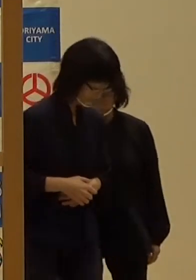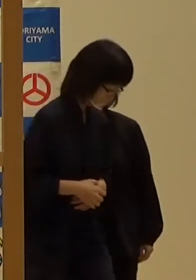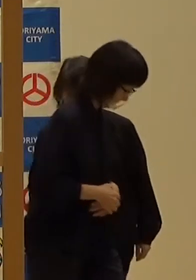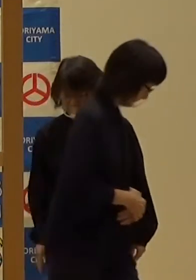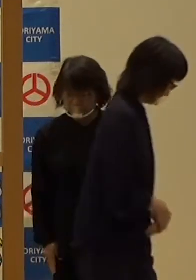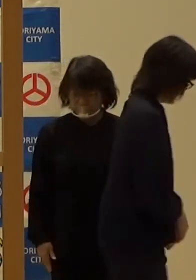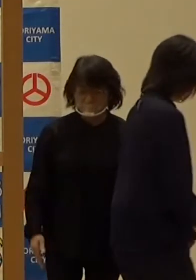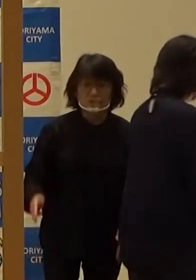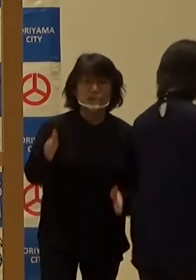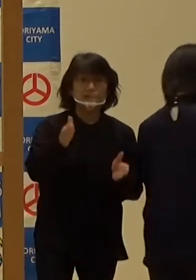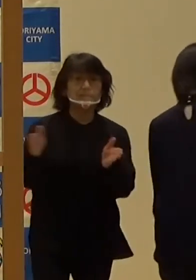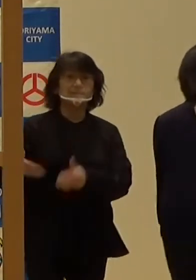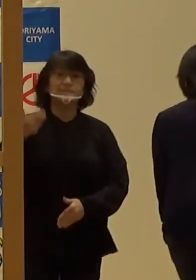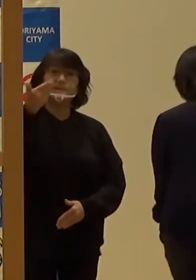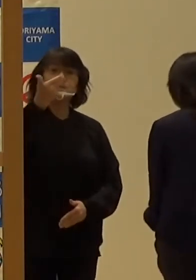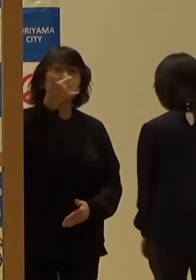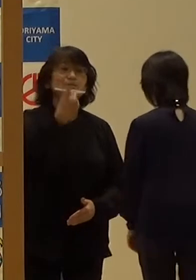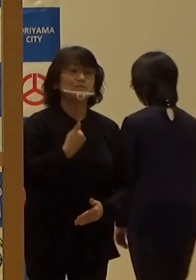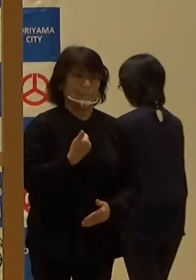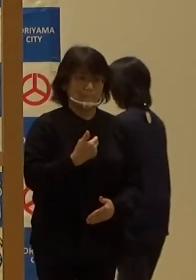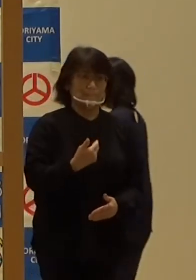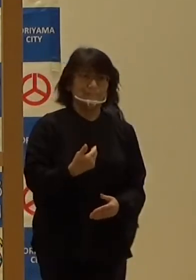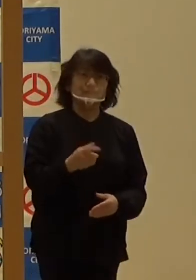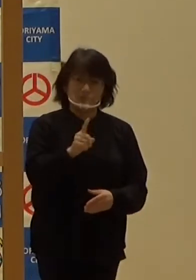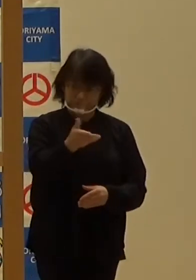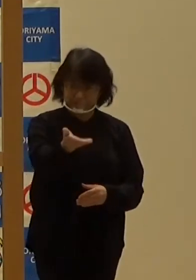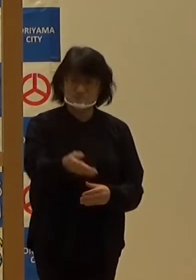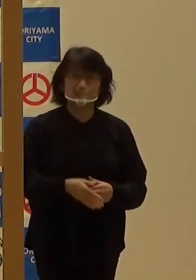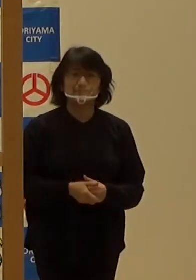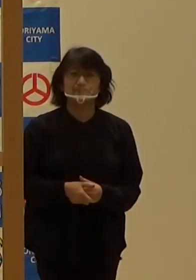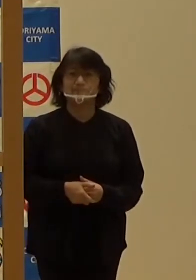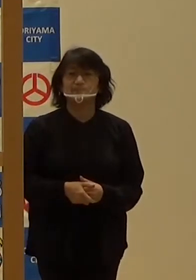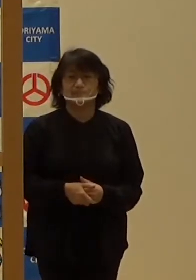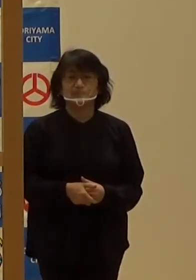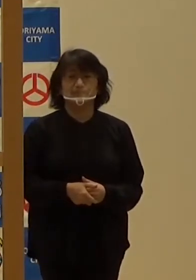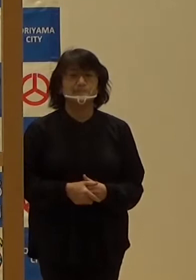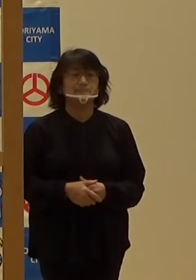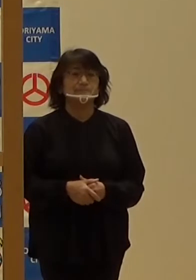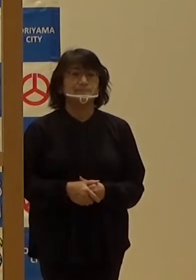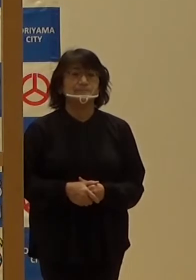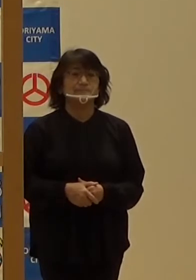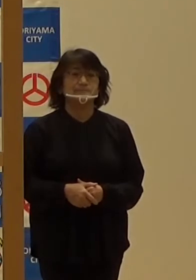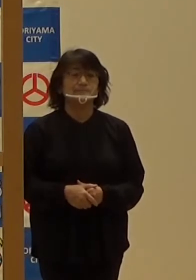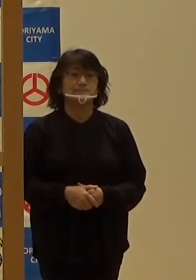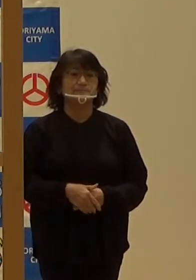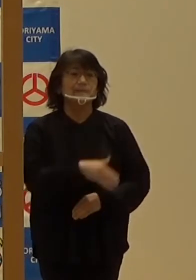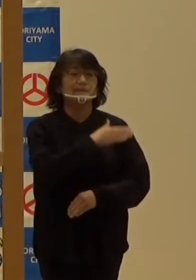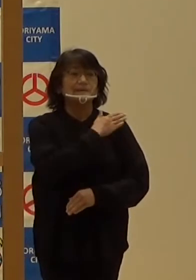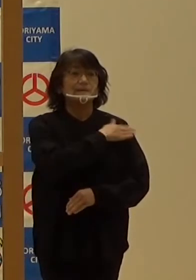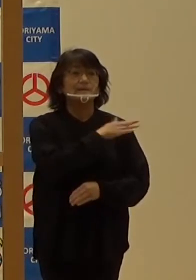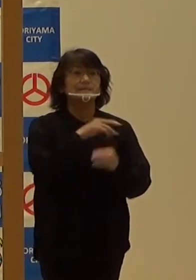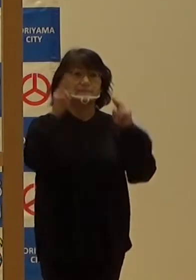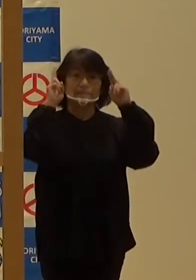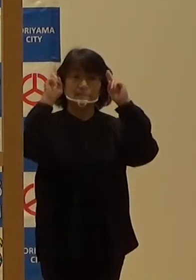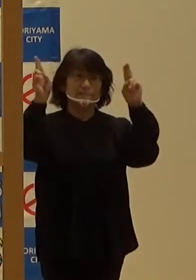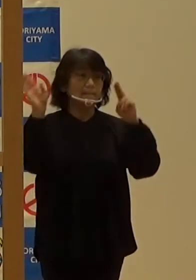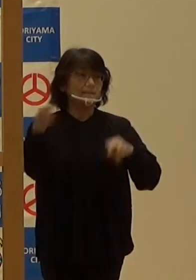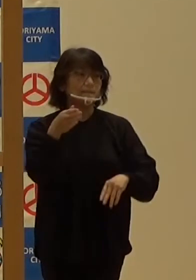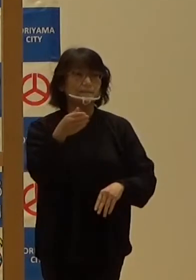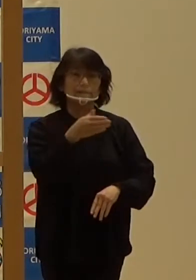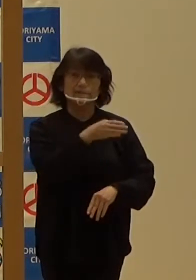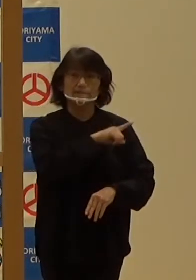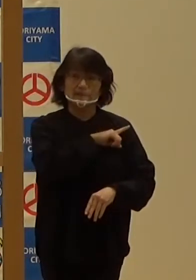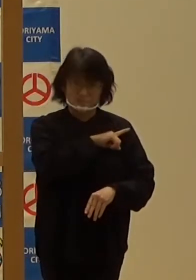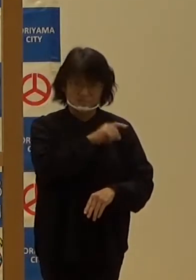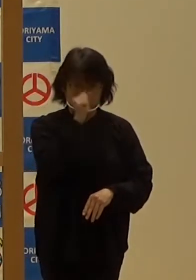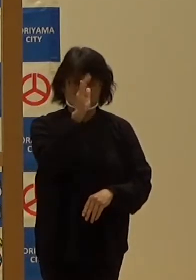それでは質問をお受けしたいと存じます。お受けする順番は幹事社様からお願いしたいと存じます。